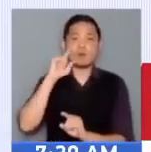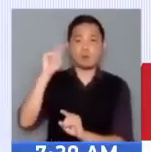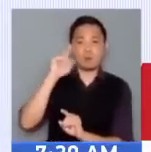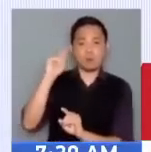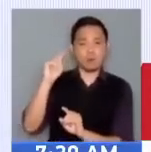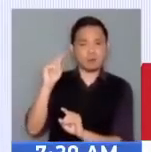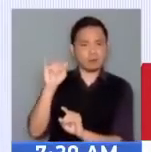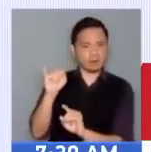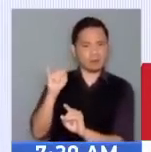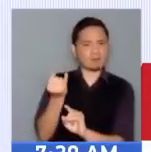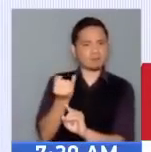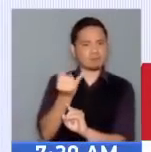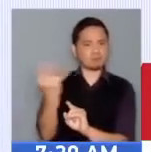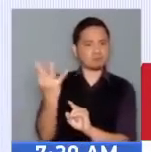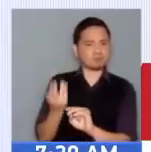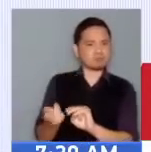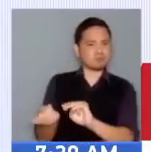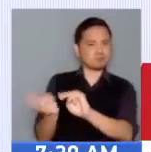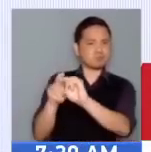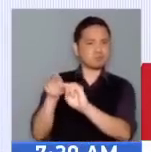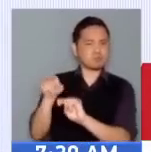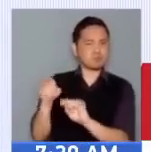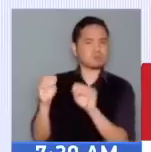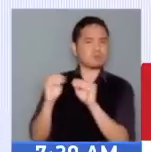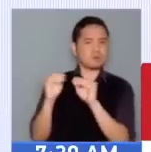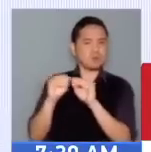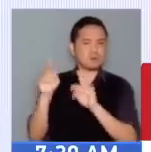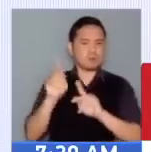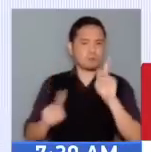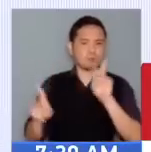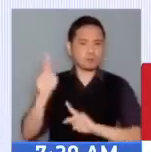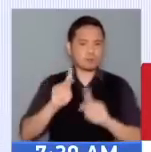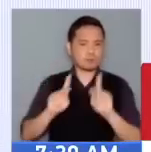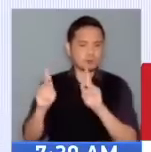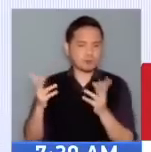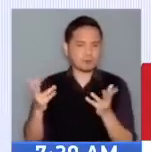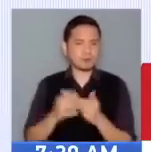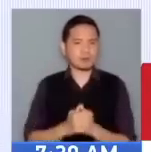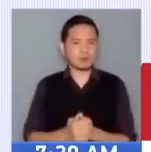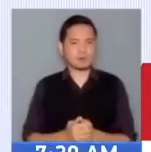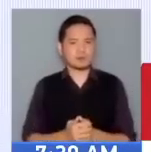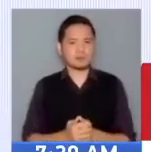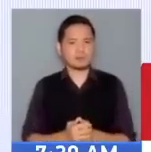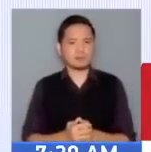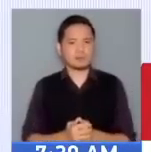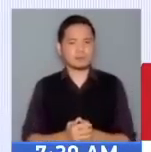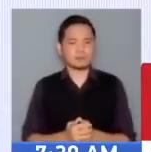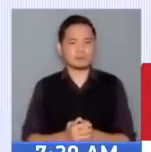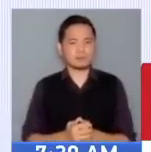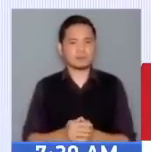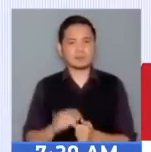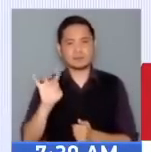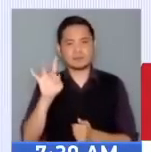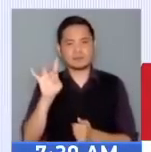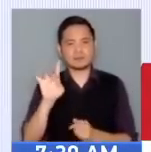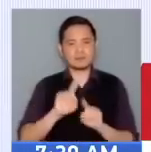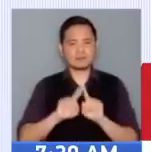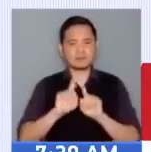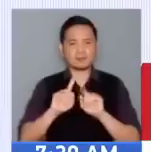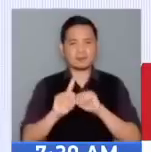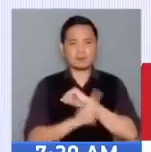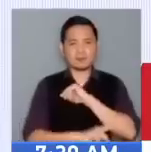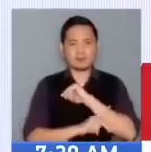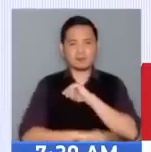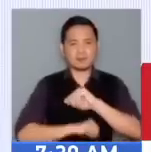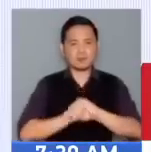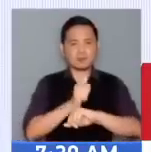na marami na tayong mga opisina hanggang provincial level, may 18 provinces na narayan na mayroong opisina. So naging accessible